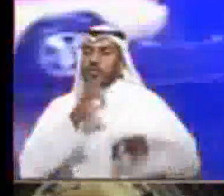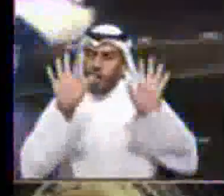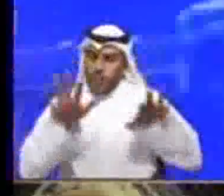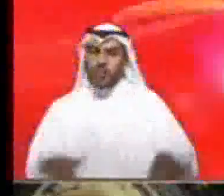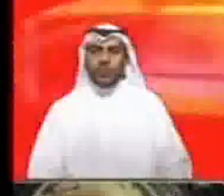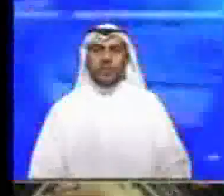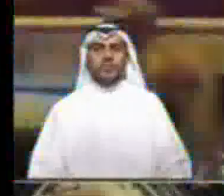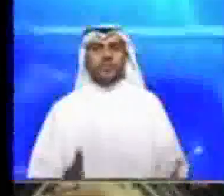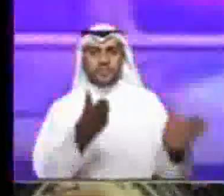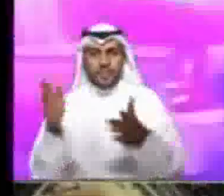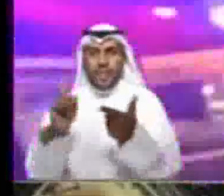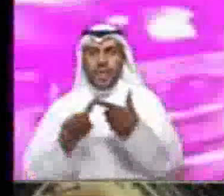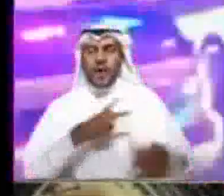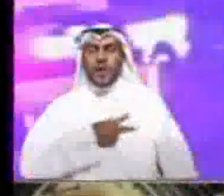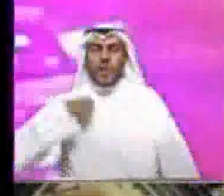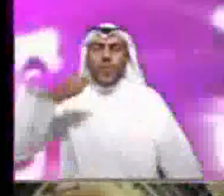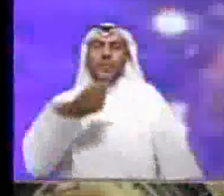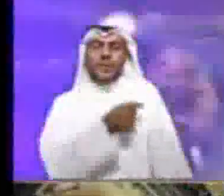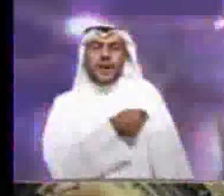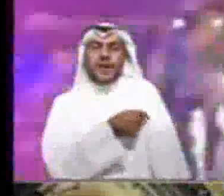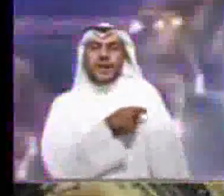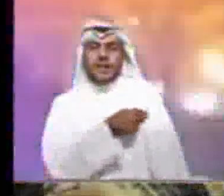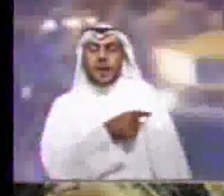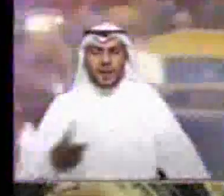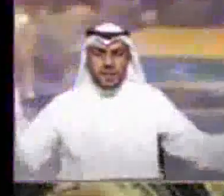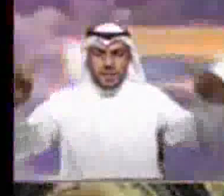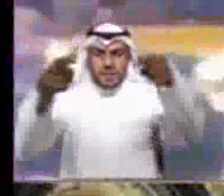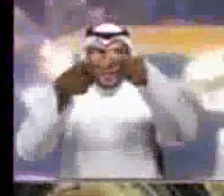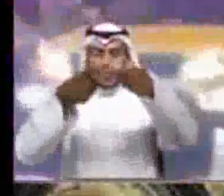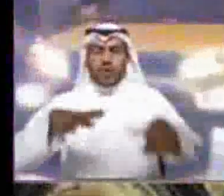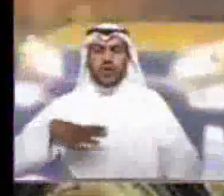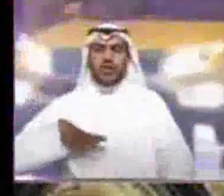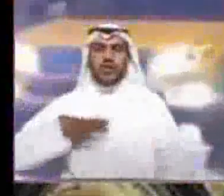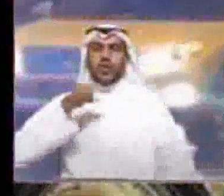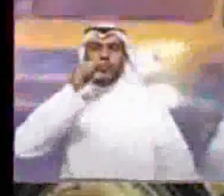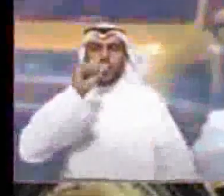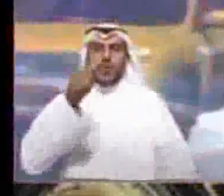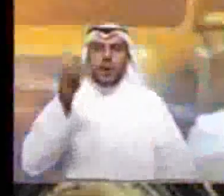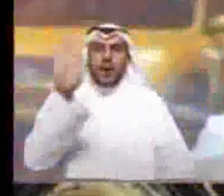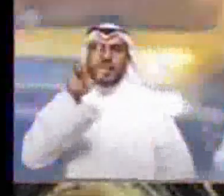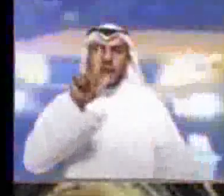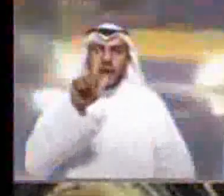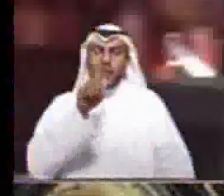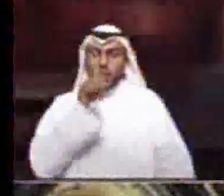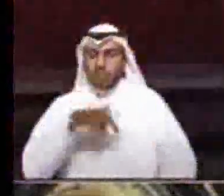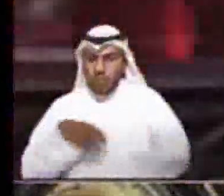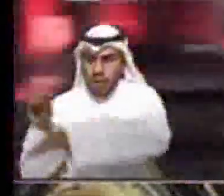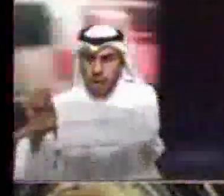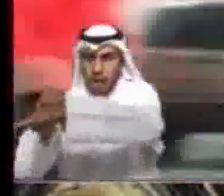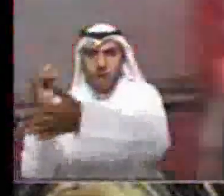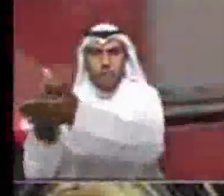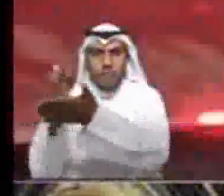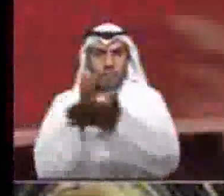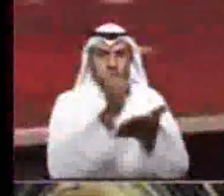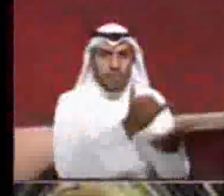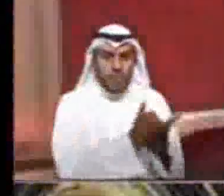هي الأخرى عقدت اجتماعا ترأسه وزير الصحة الشيخ الدكتور باسل الصباح لقيادات الوزارة في غرفة